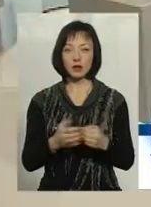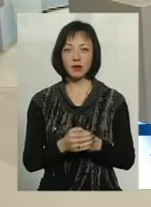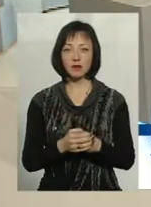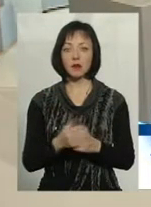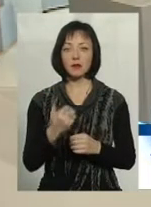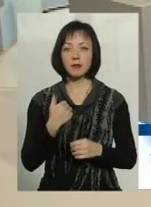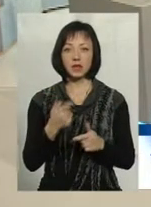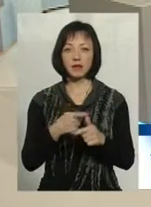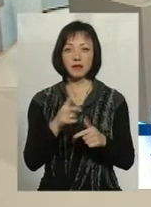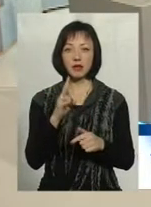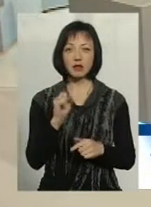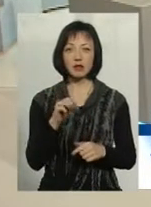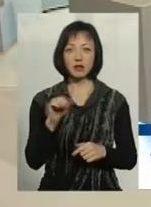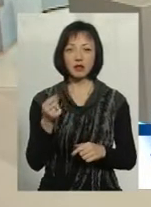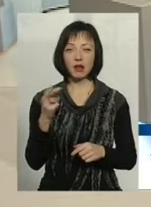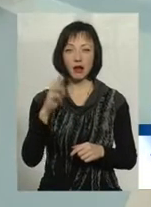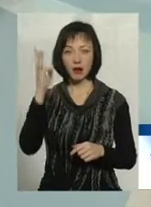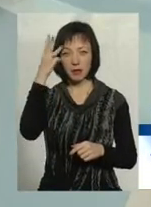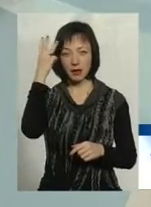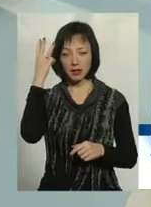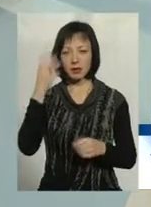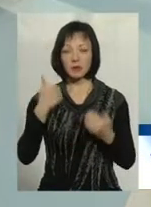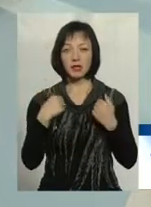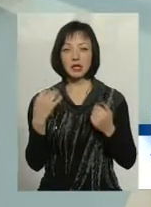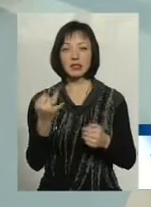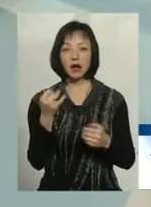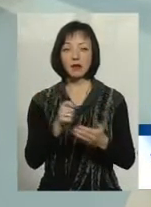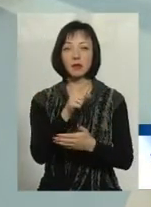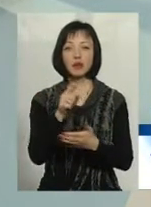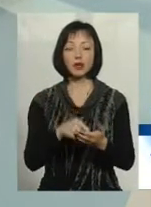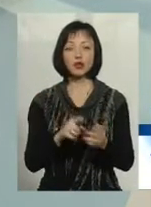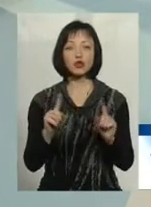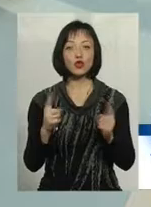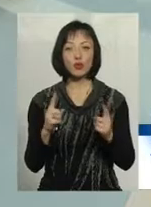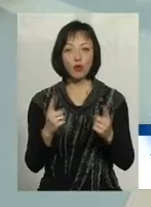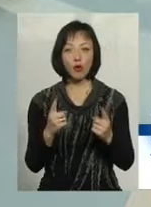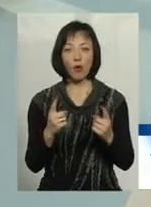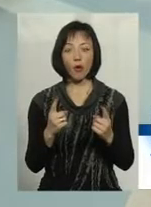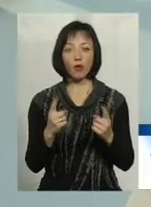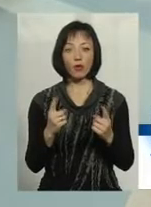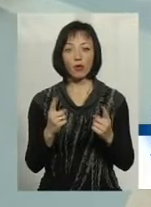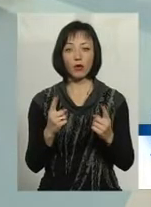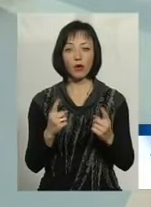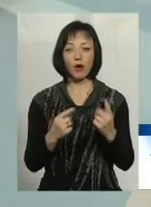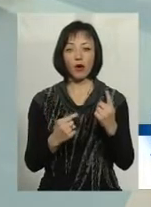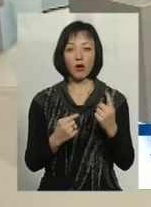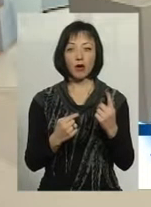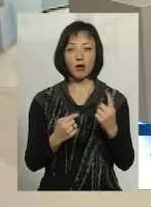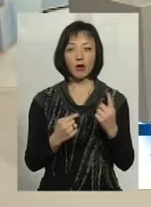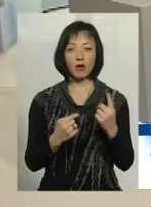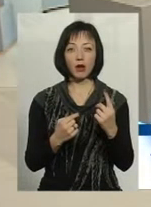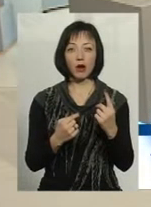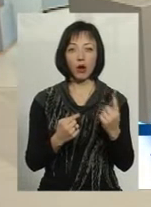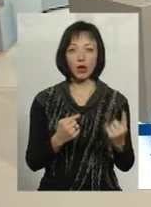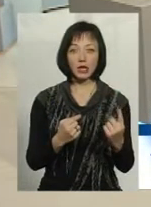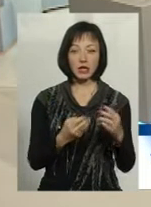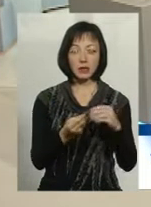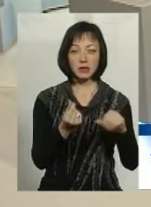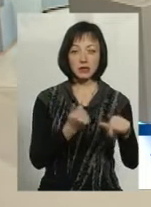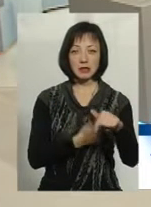призведе до іншого, що цей вплив негативний